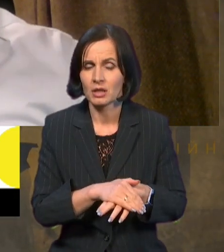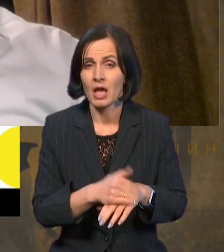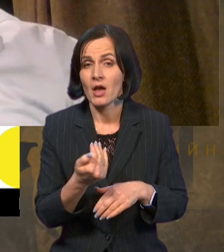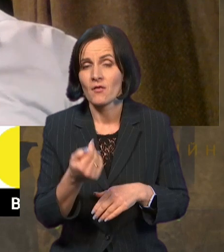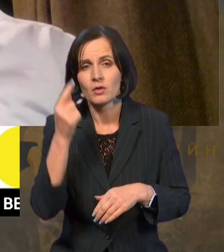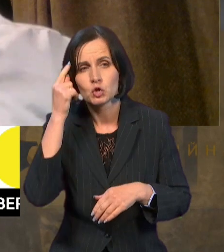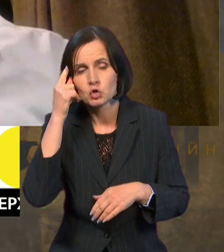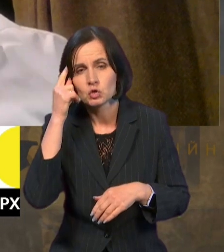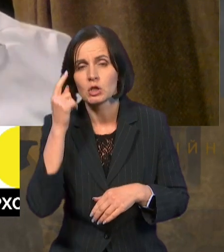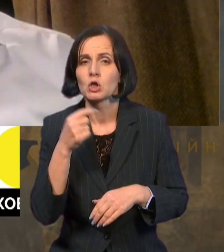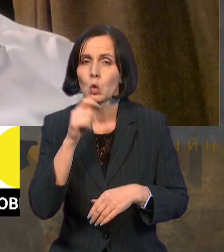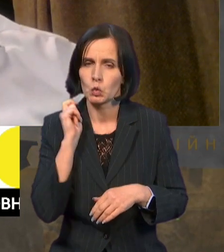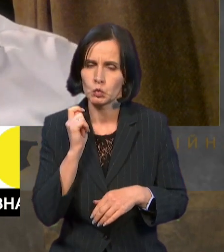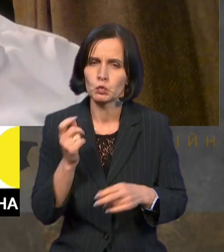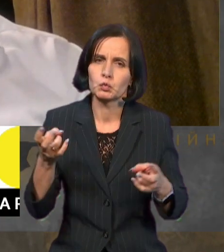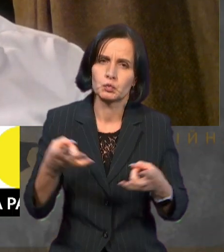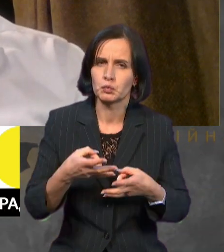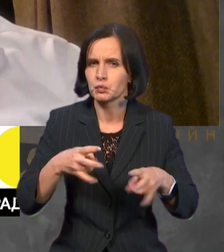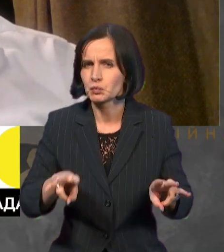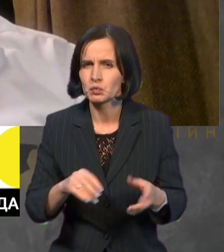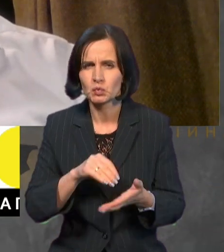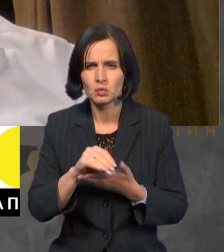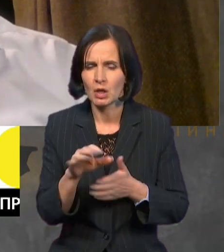доведеться Україні купувати електрику з-за кордоном?